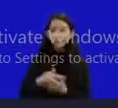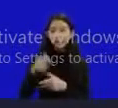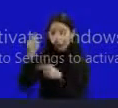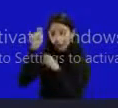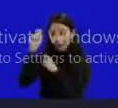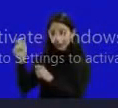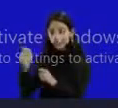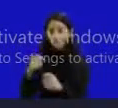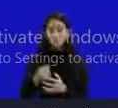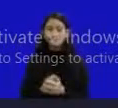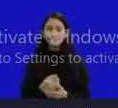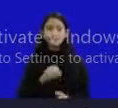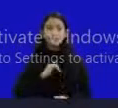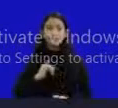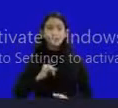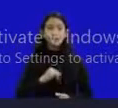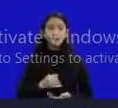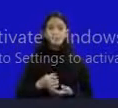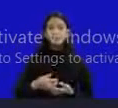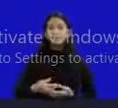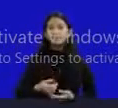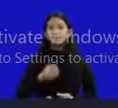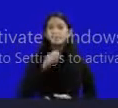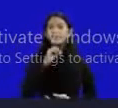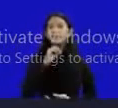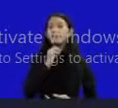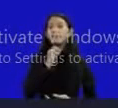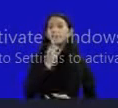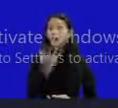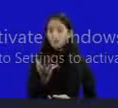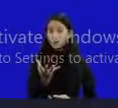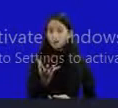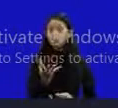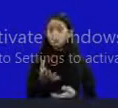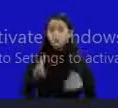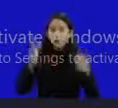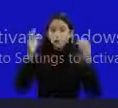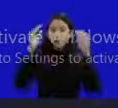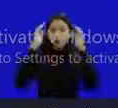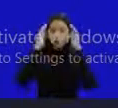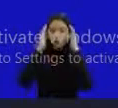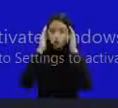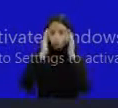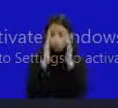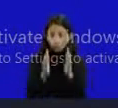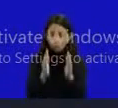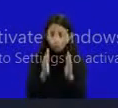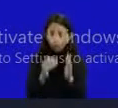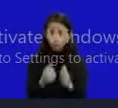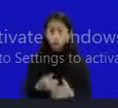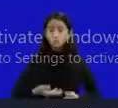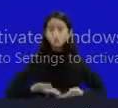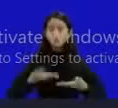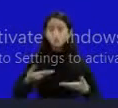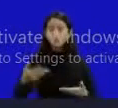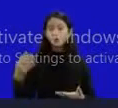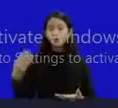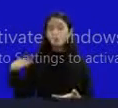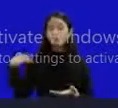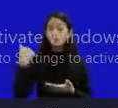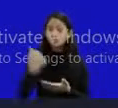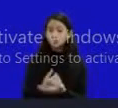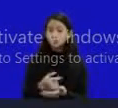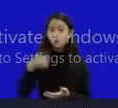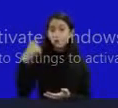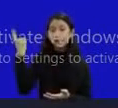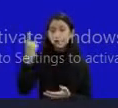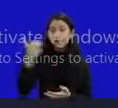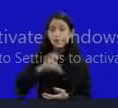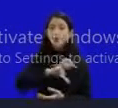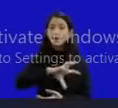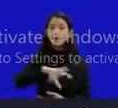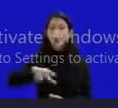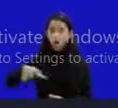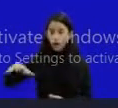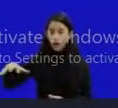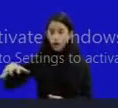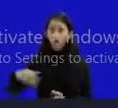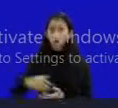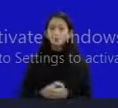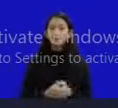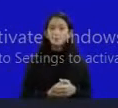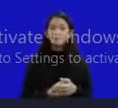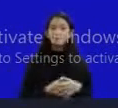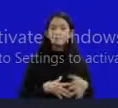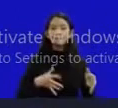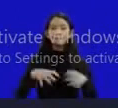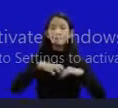Izinkan saya menyampaikan paparan yang hari ini berfokus kepada pemberian kewenangan bagi pemerintah daerah dalam menyelenggarakan